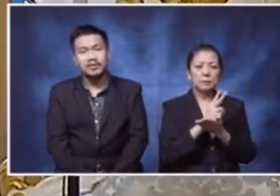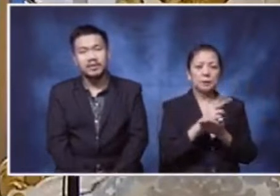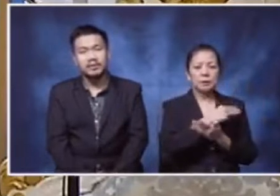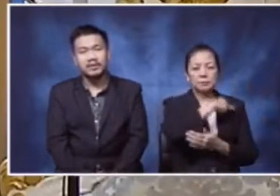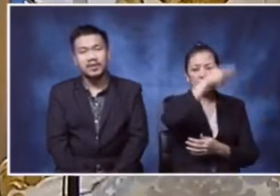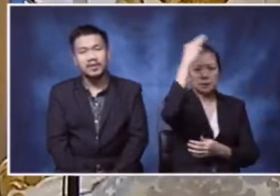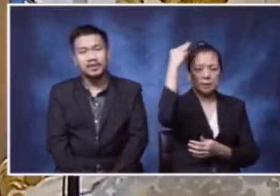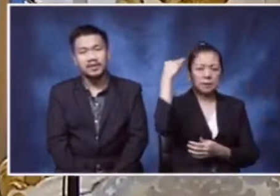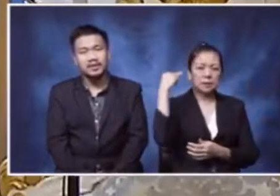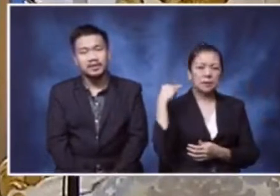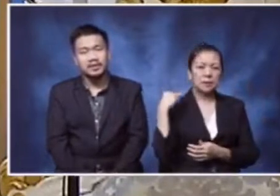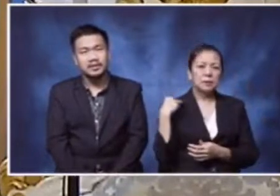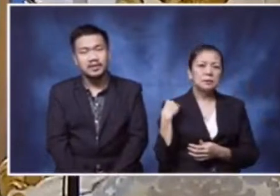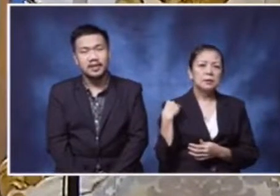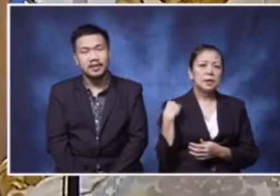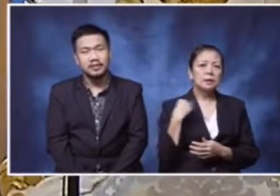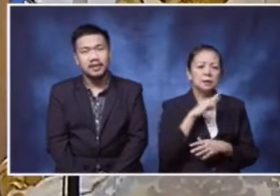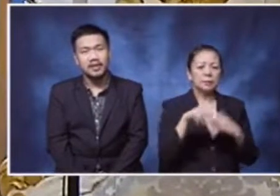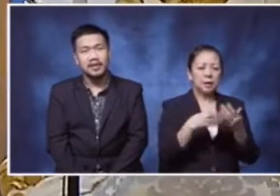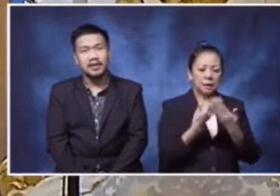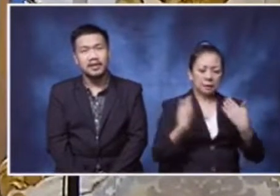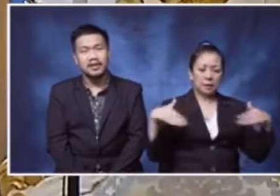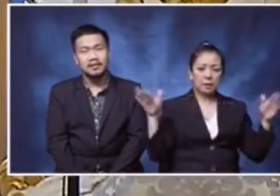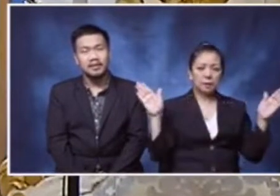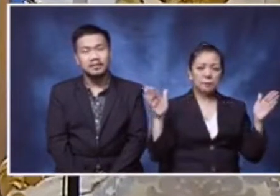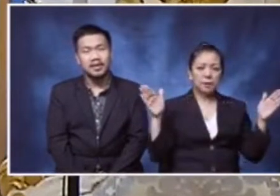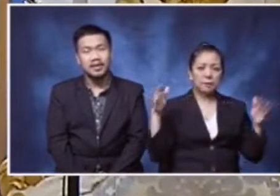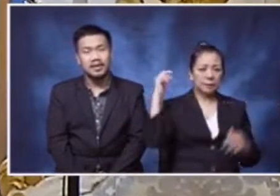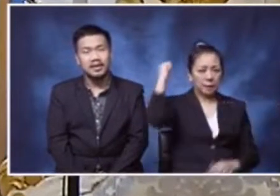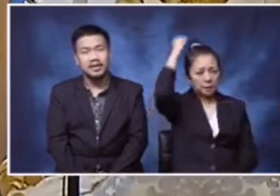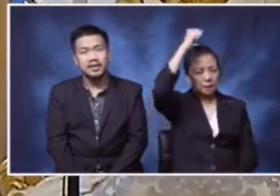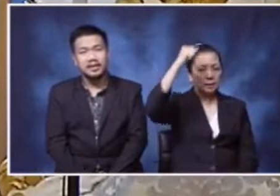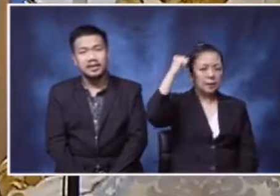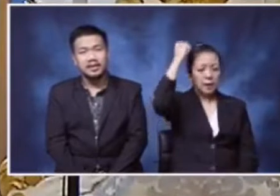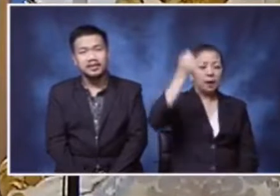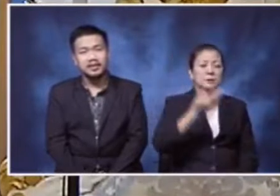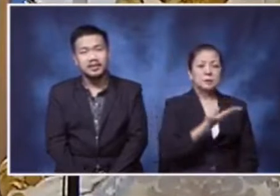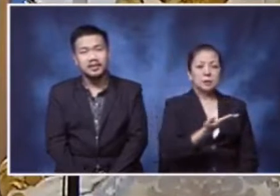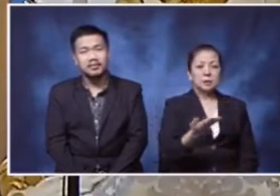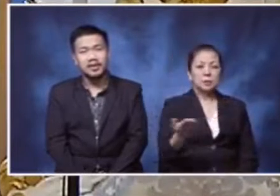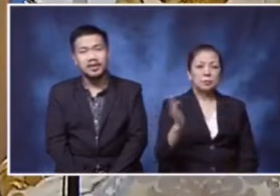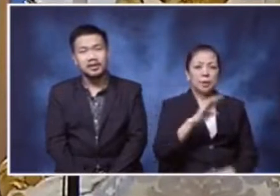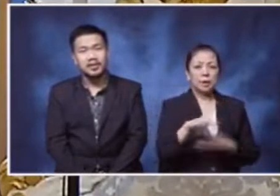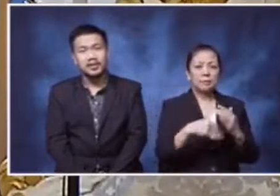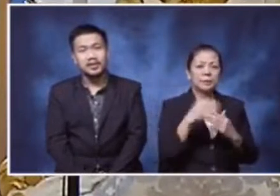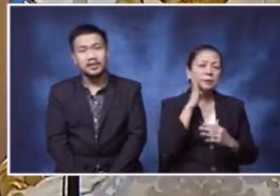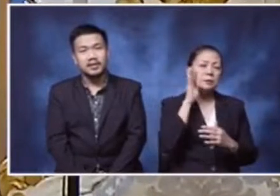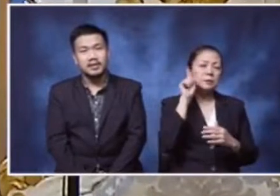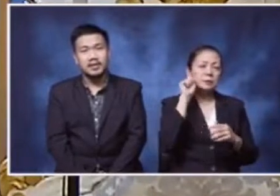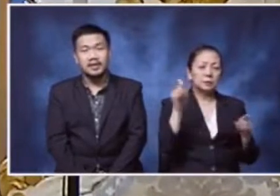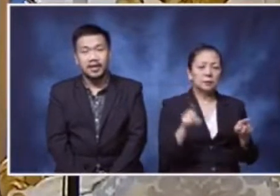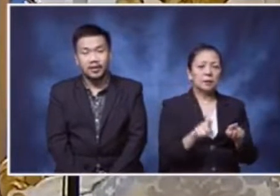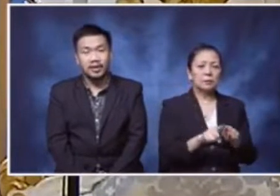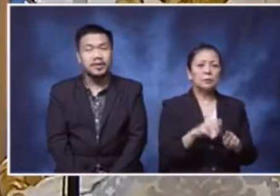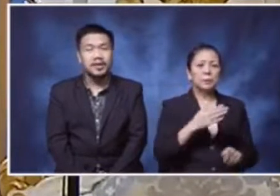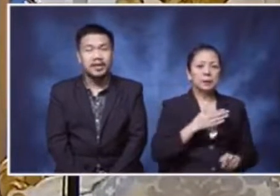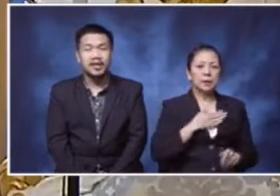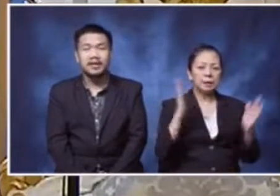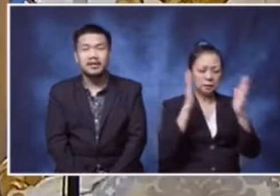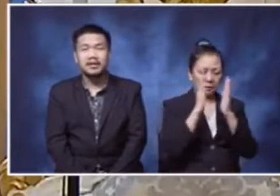na Birheng Maria sa lahat ng mga anghel at mga banal, at sa inyo mga kapatid na